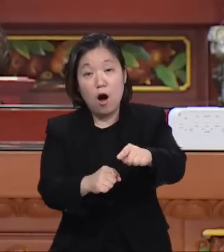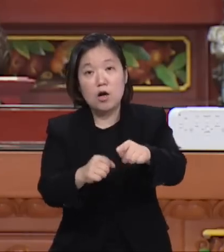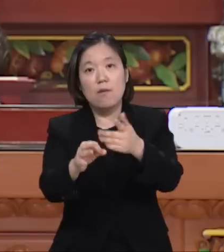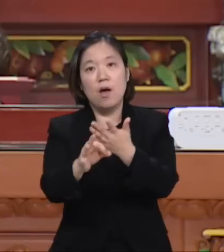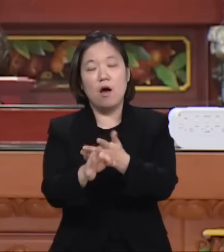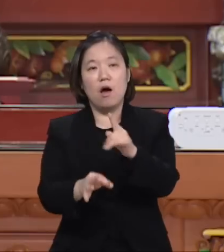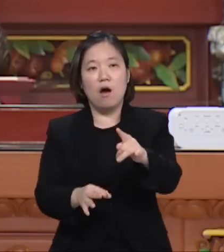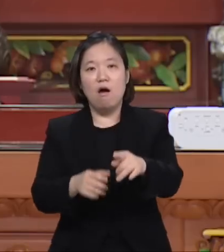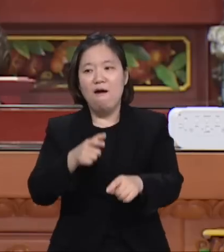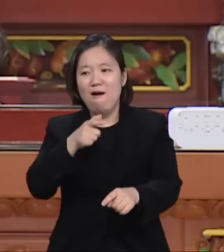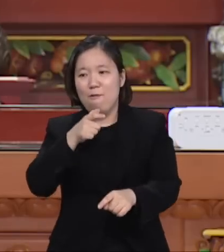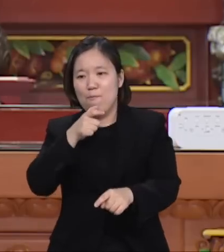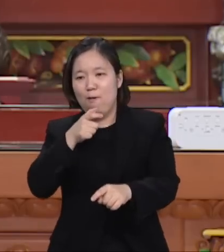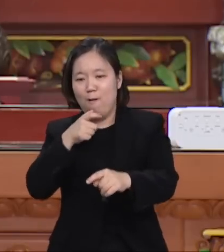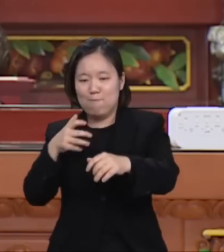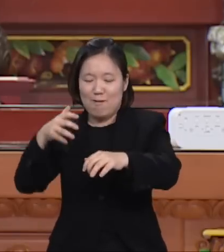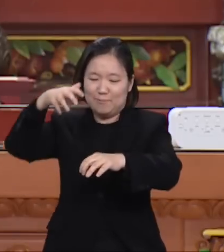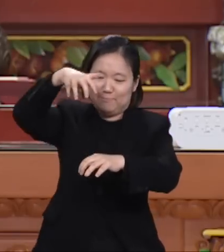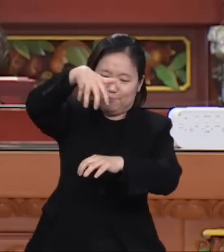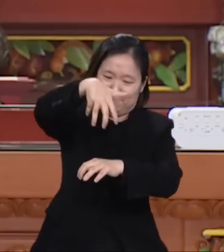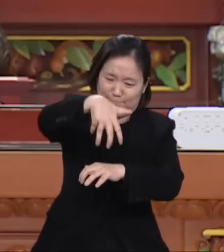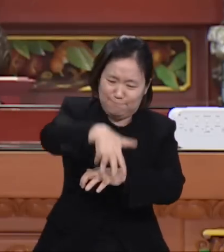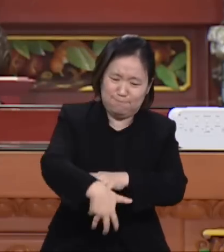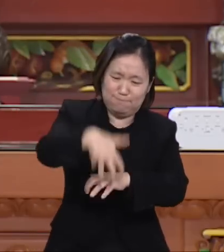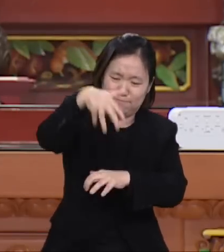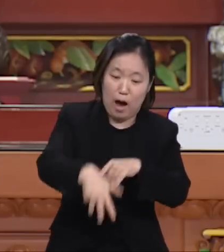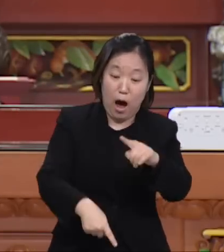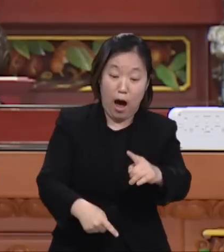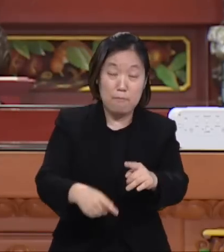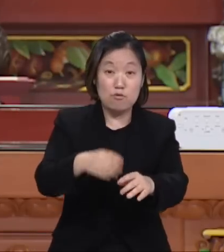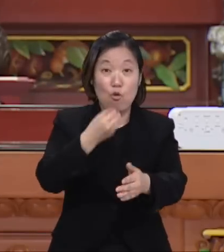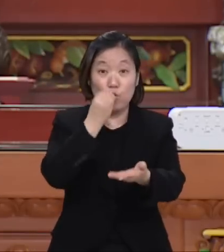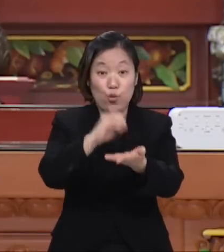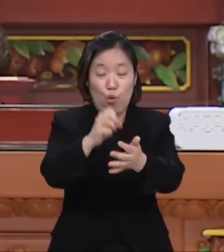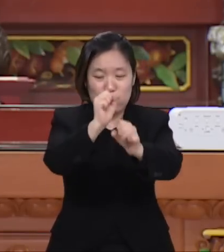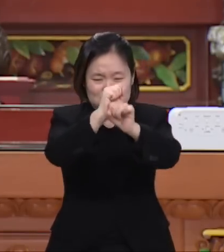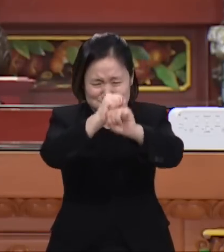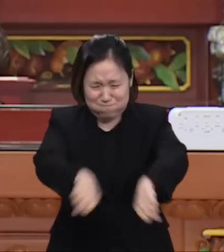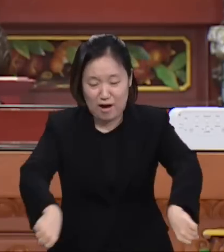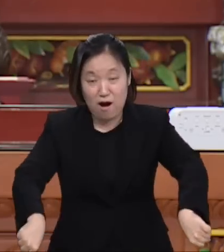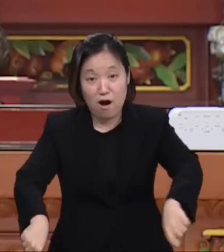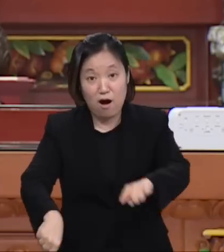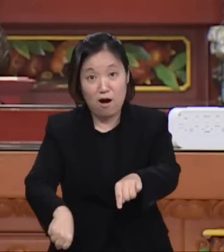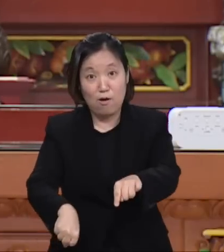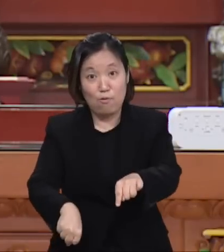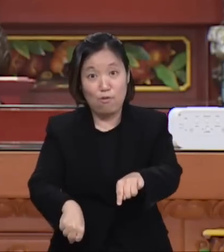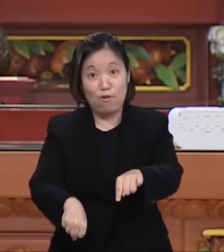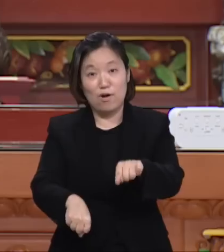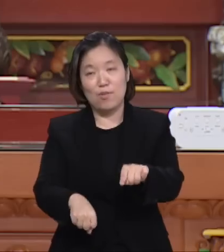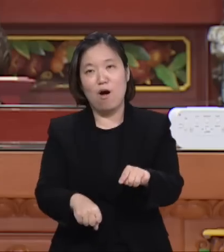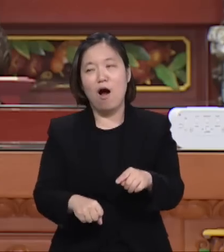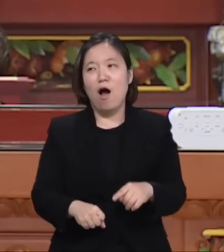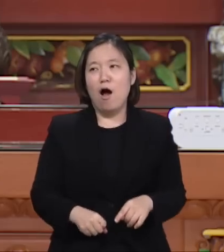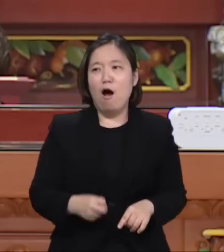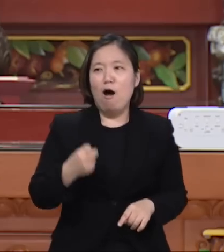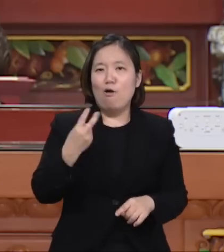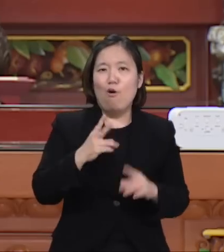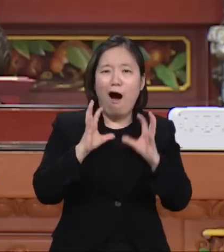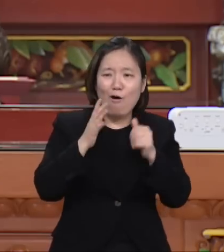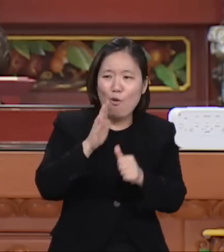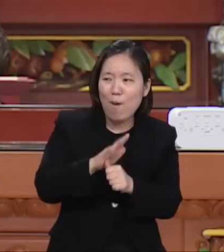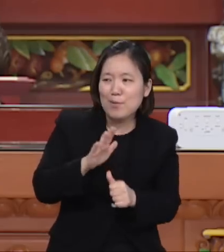폭포의 그 덧셈 물살에 의해서 보강 우르르르르 무너지고 그러면 애기들이 또 끙끙대면서